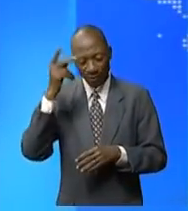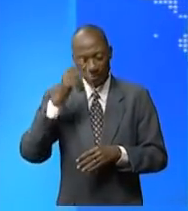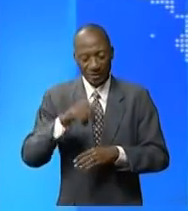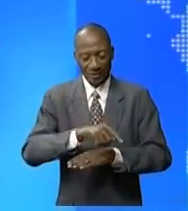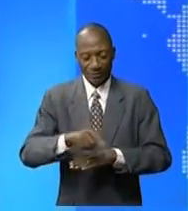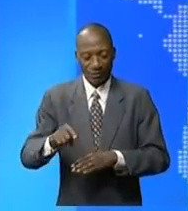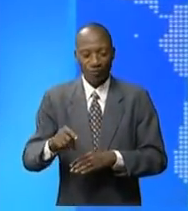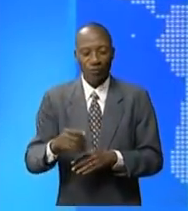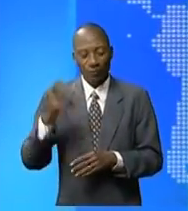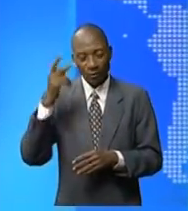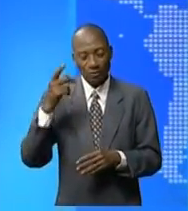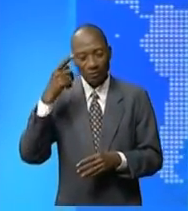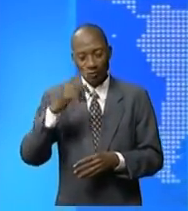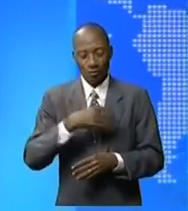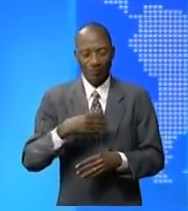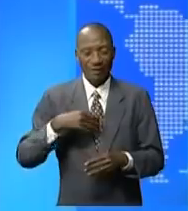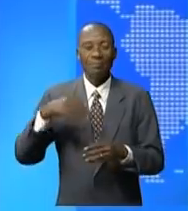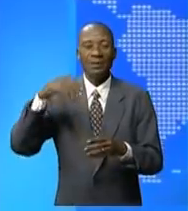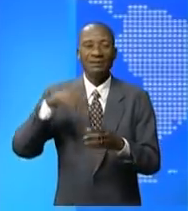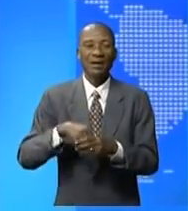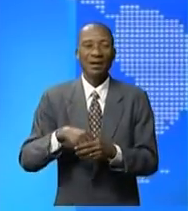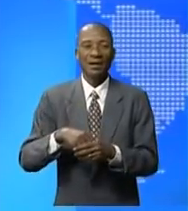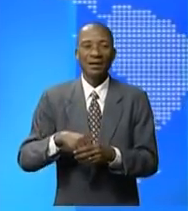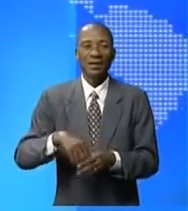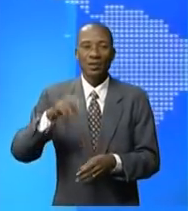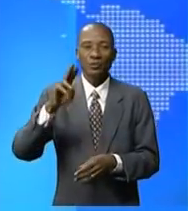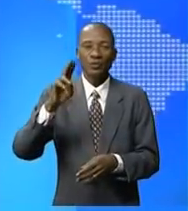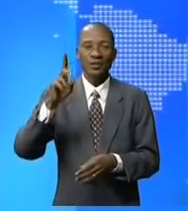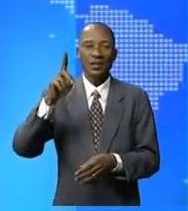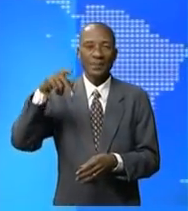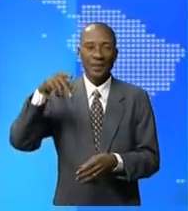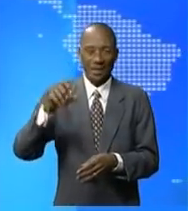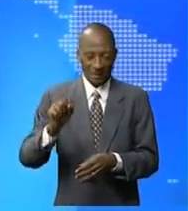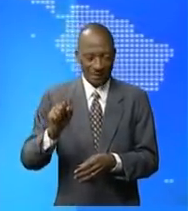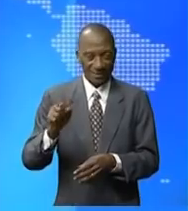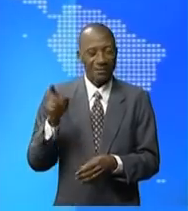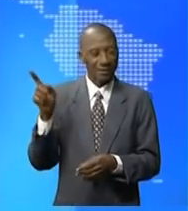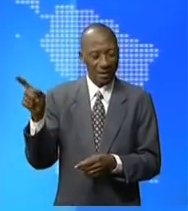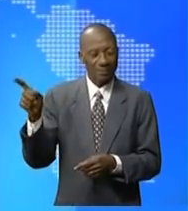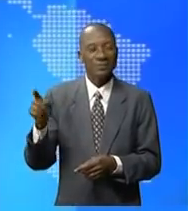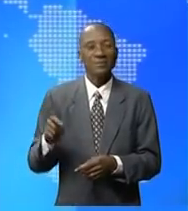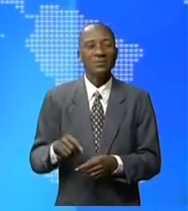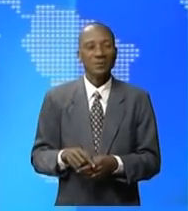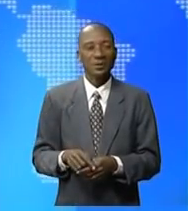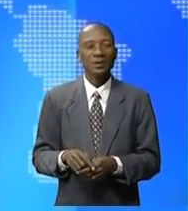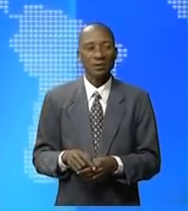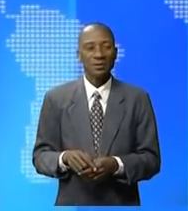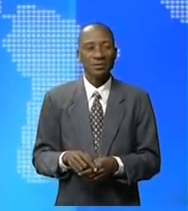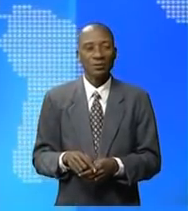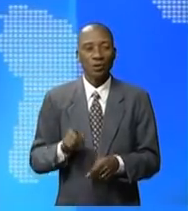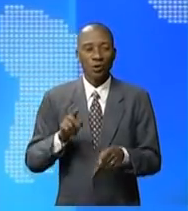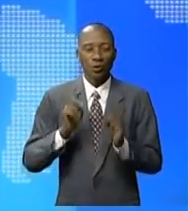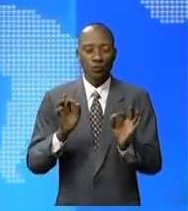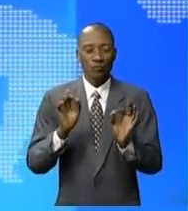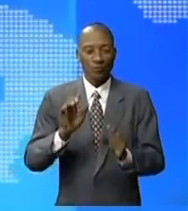de l'UDPS a été installé le week-end dernier par le secrétaire général. La nouvelle équipe dirigeante sera dirigée par